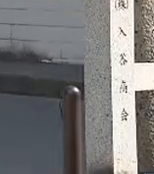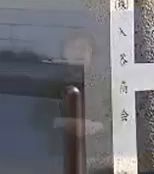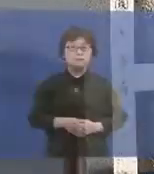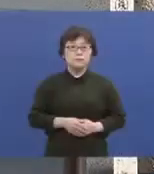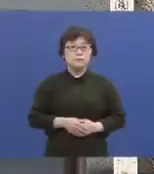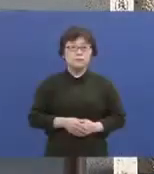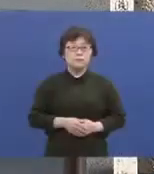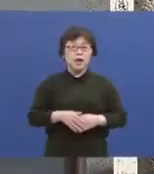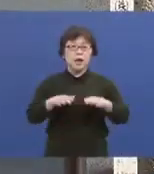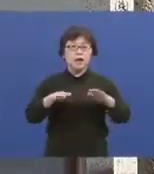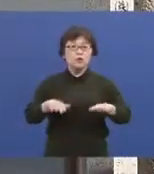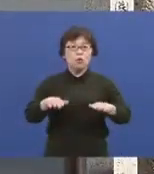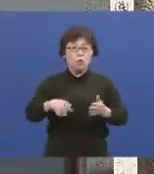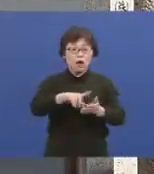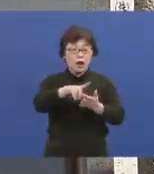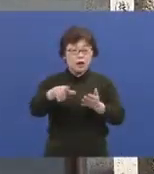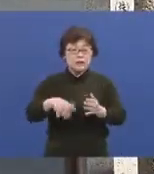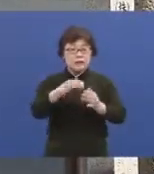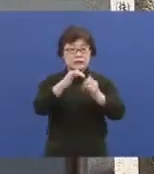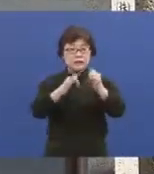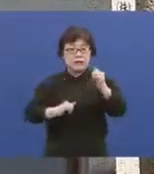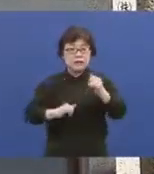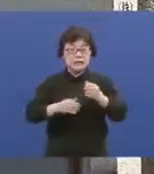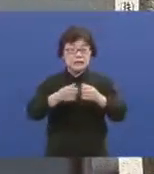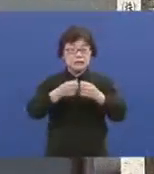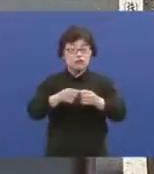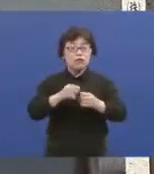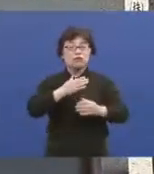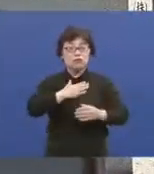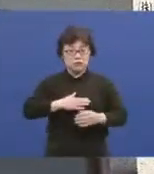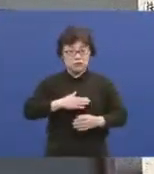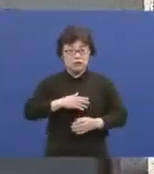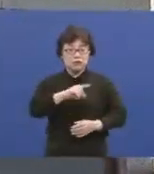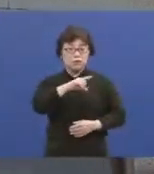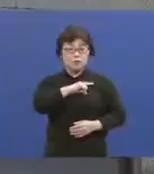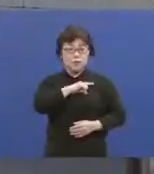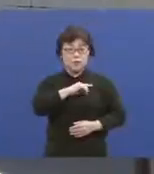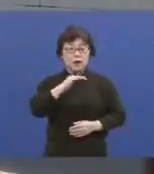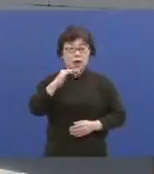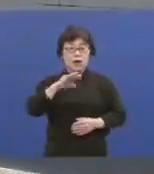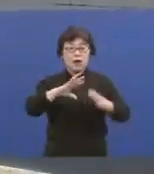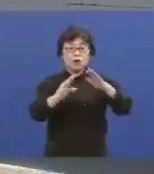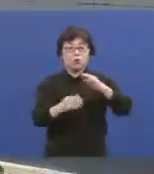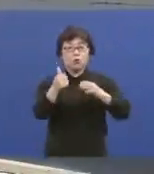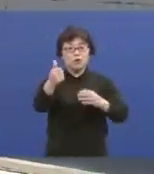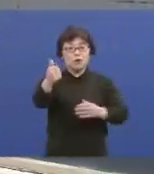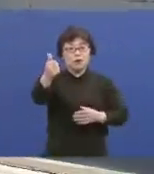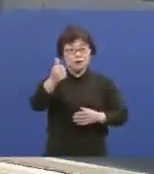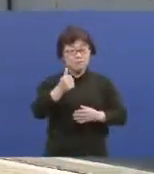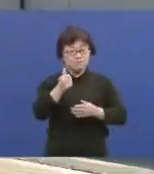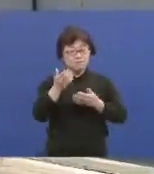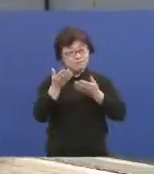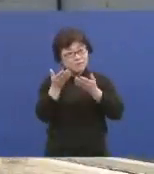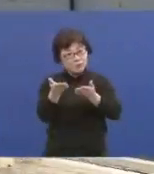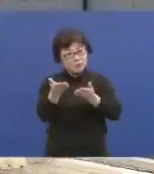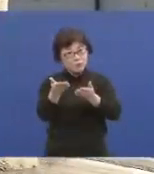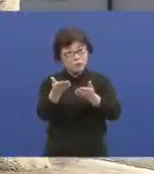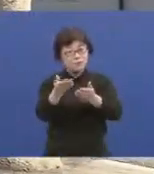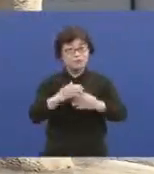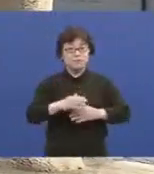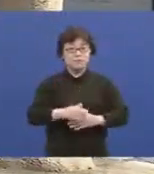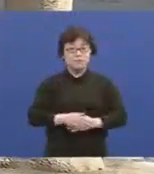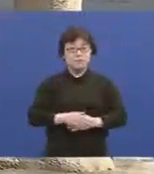今日は地域の歴史に詳しい古藤さんに来ていただきましたので、お話を伺いに行きませんか。 いいですね、行きましょう。